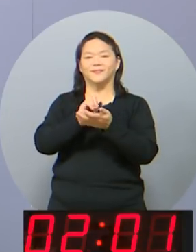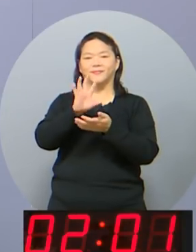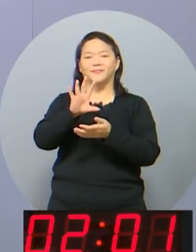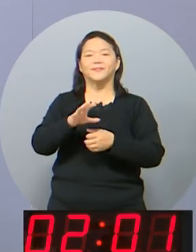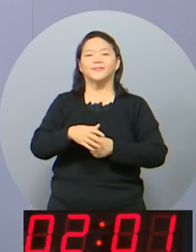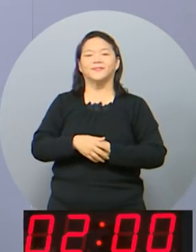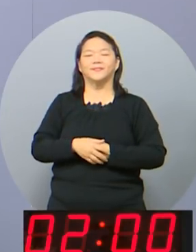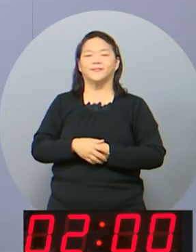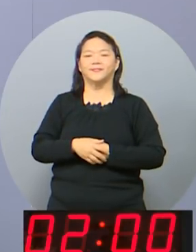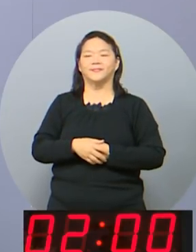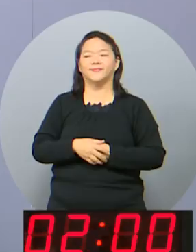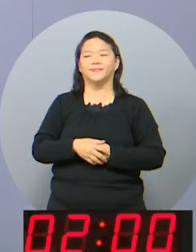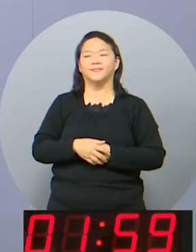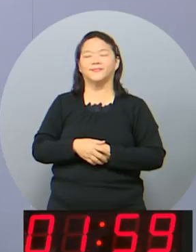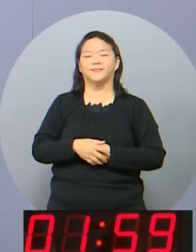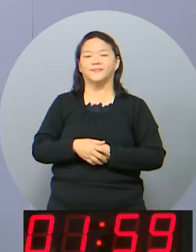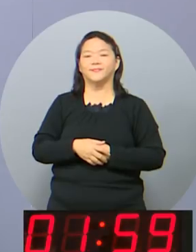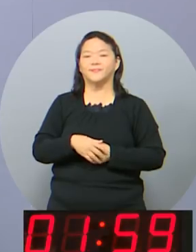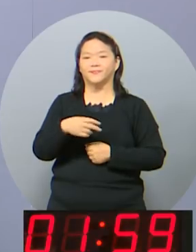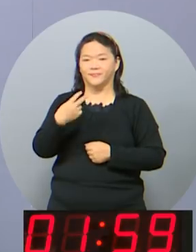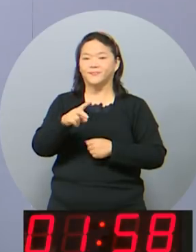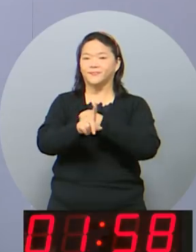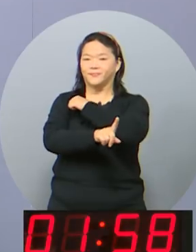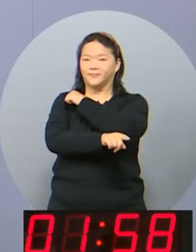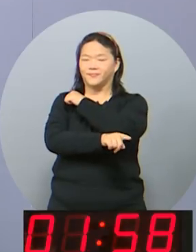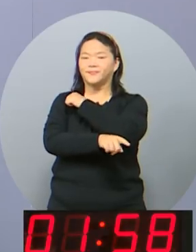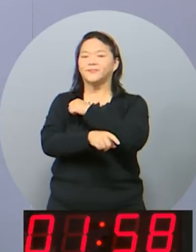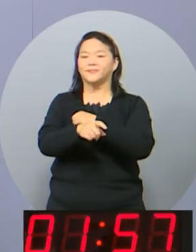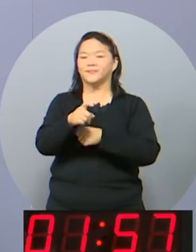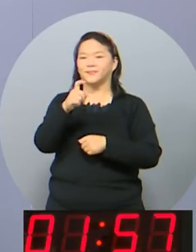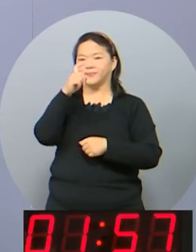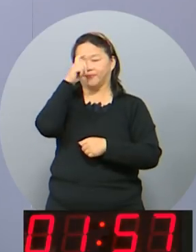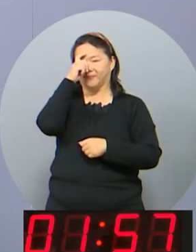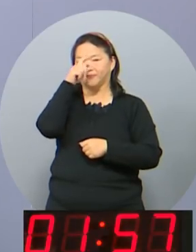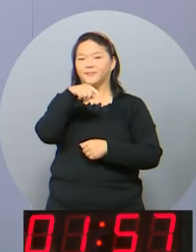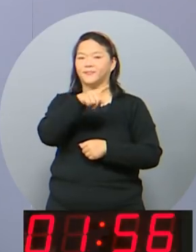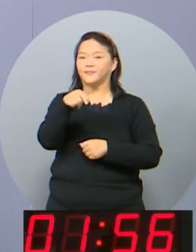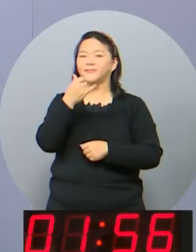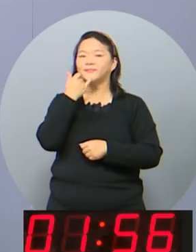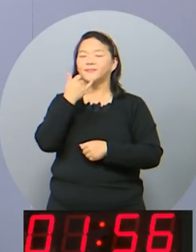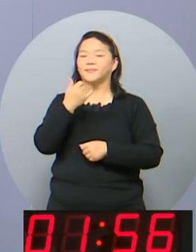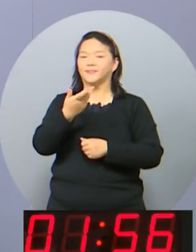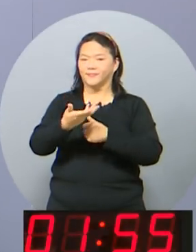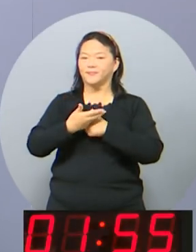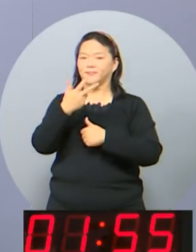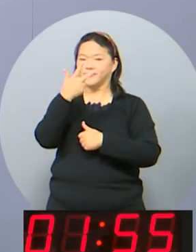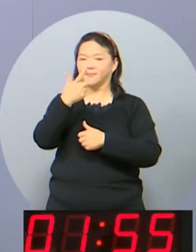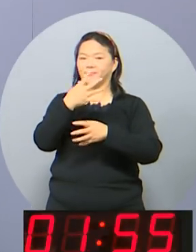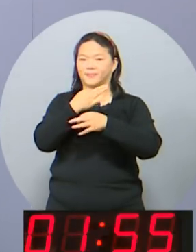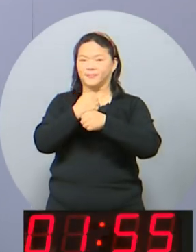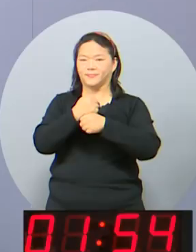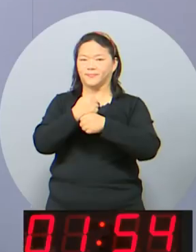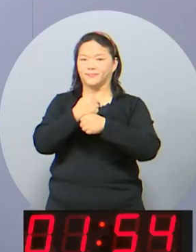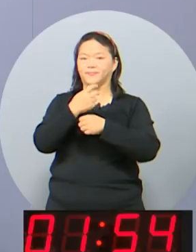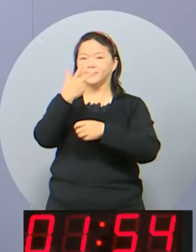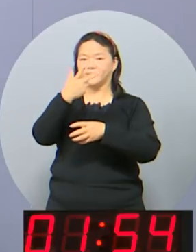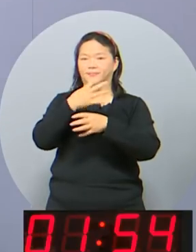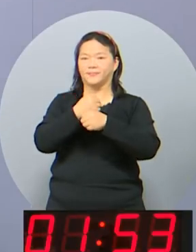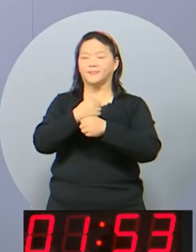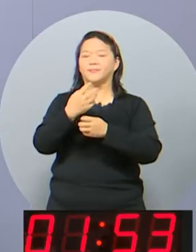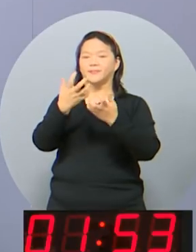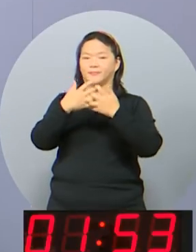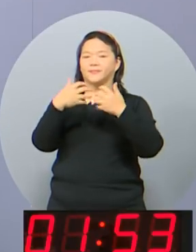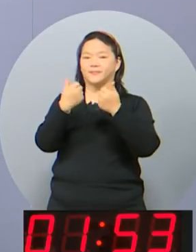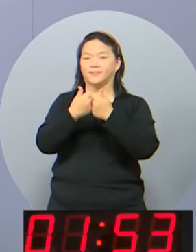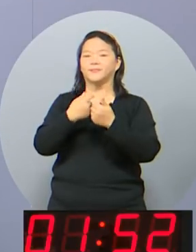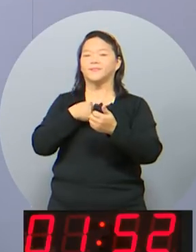那最后还是真的希望大家可以给七号陈伟杰一个机会。我未